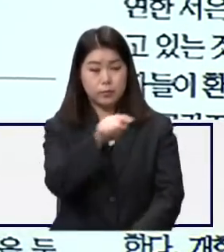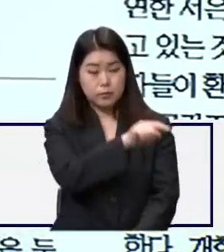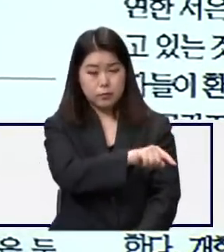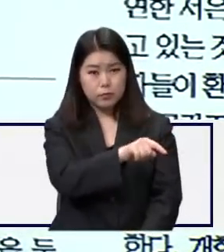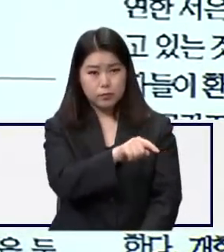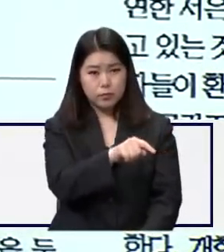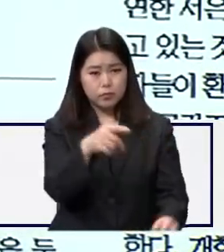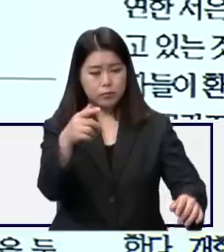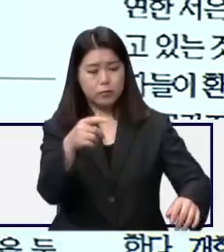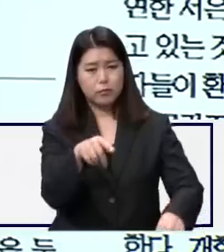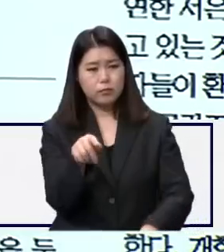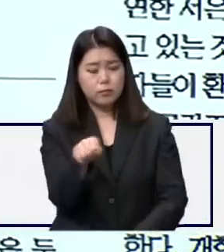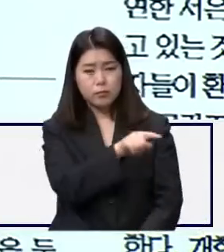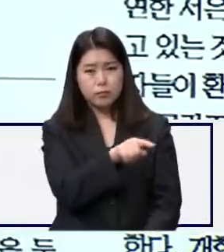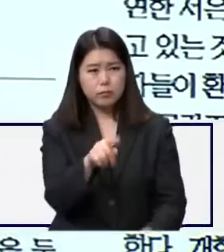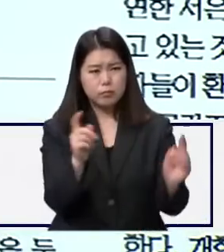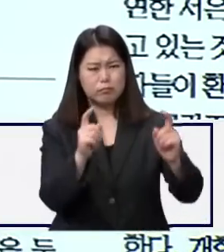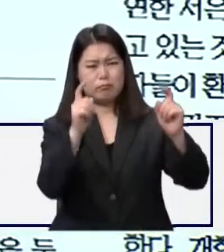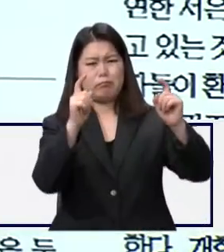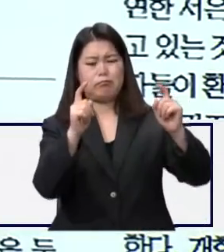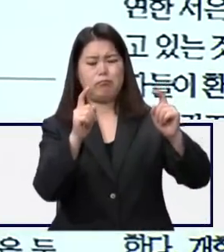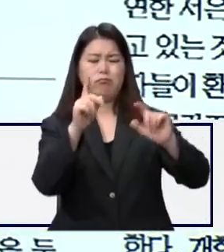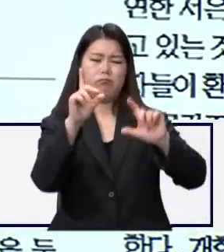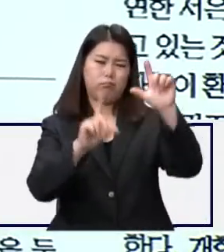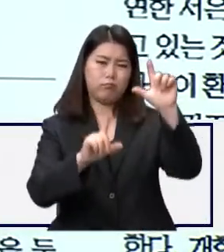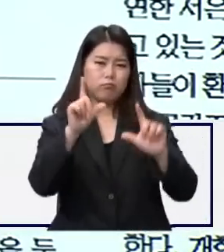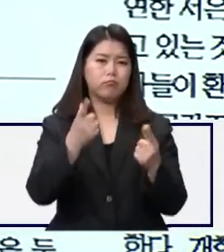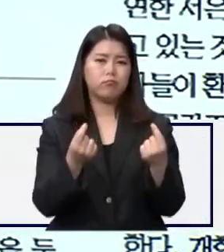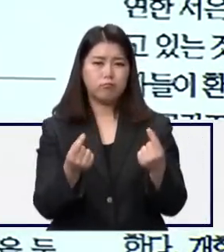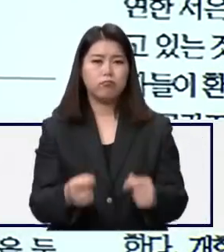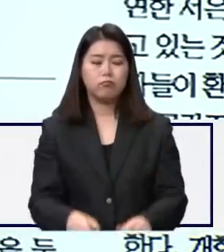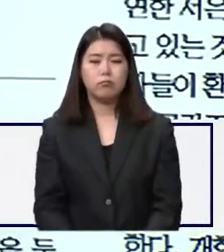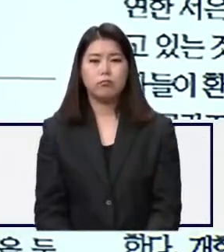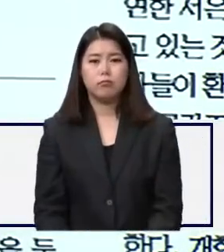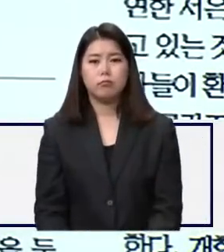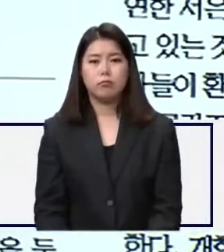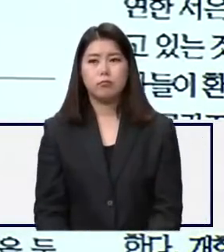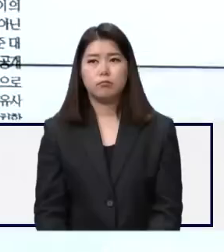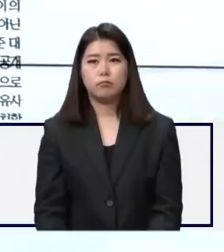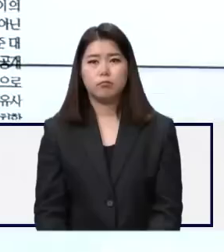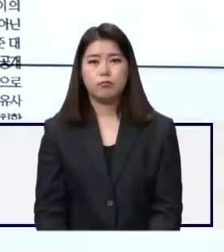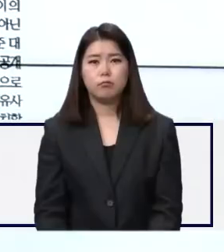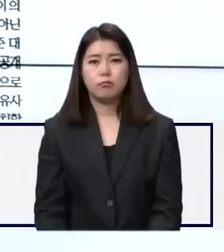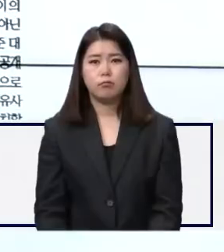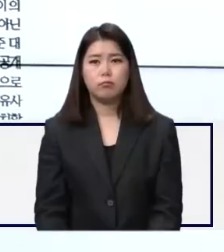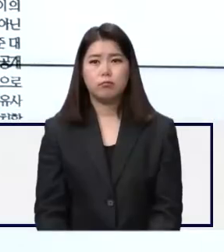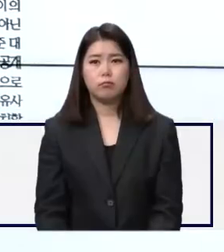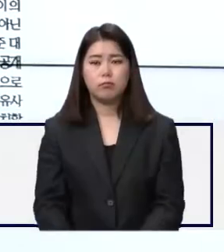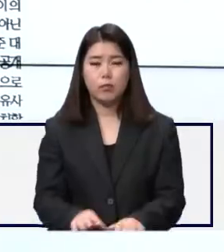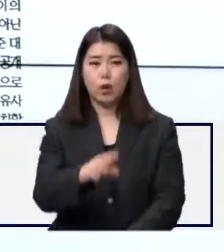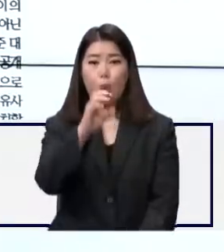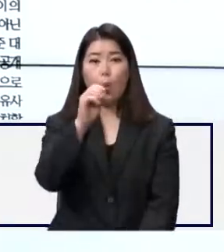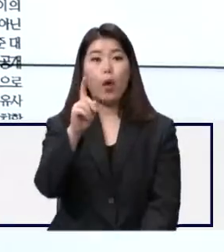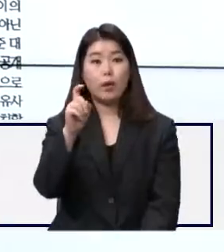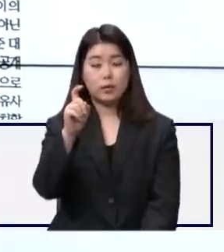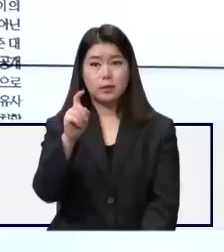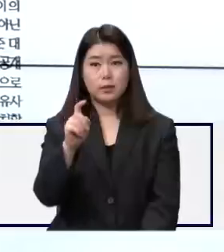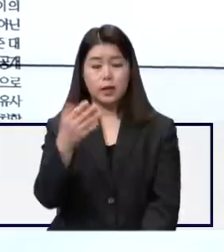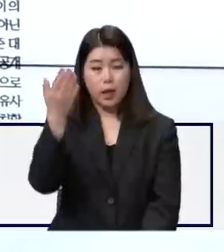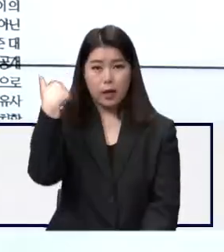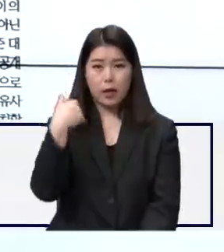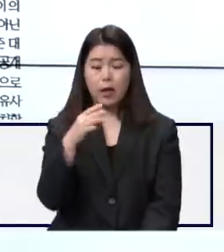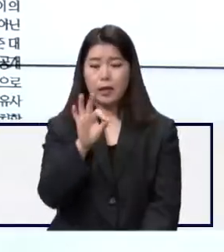지금 맞부딪힐 수밖에 없는 지금 그런 상황인 것 같아요 요거는 제가 ox를 아까